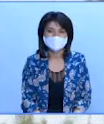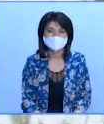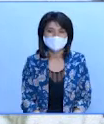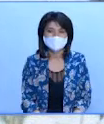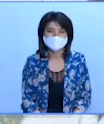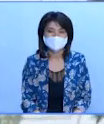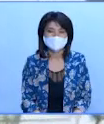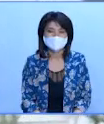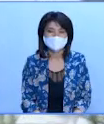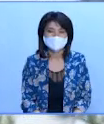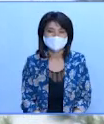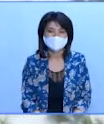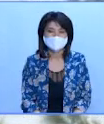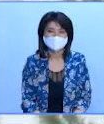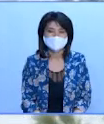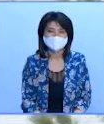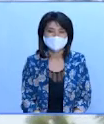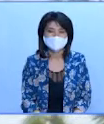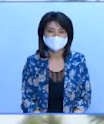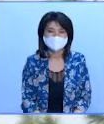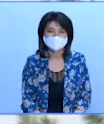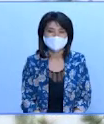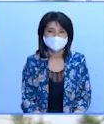бара жатыр құсайды.